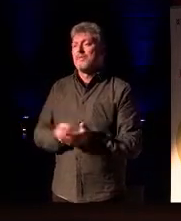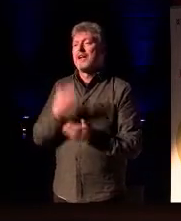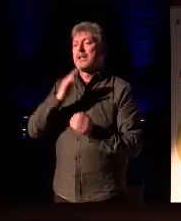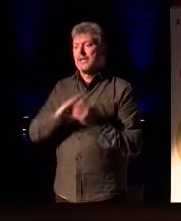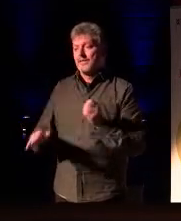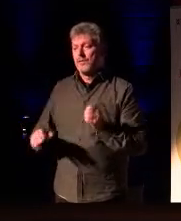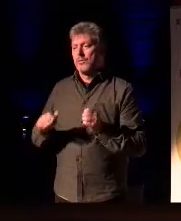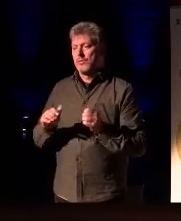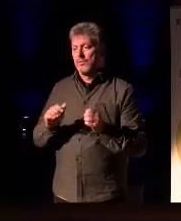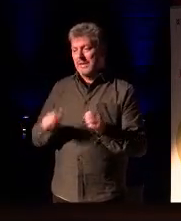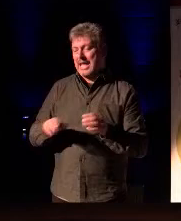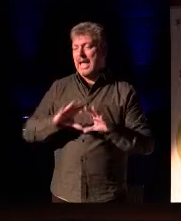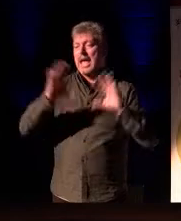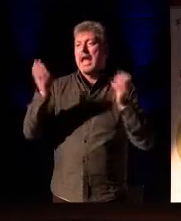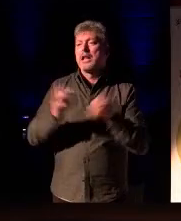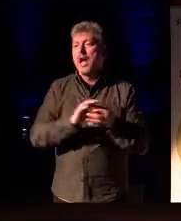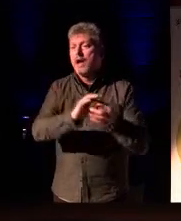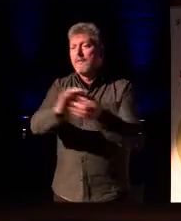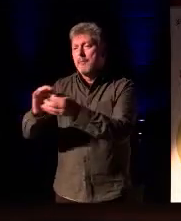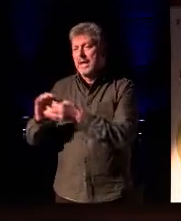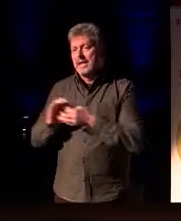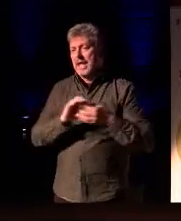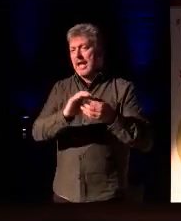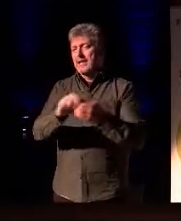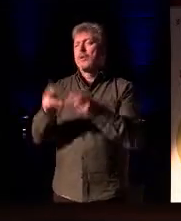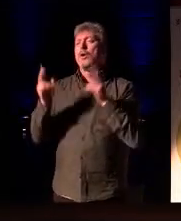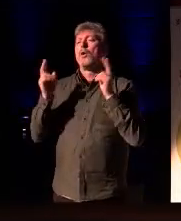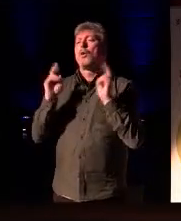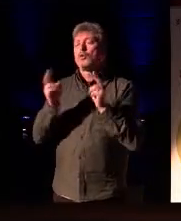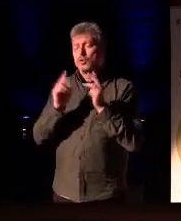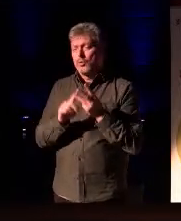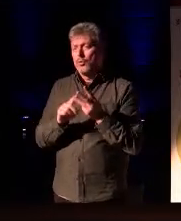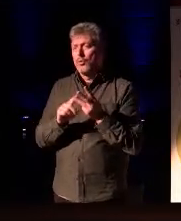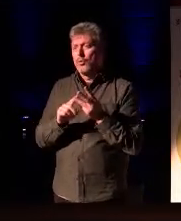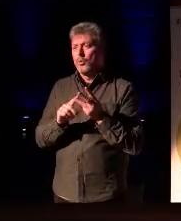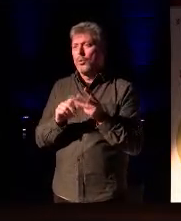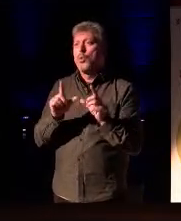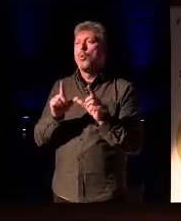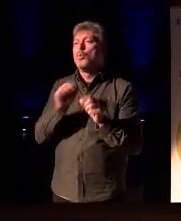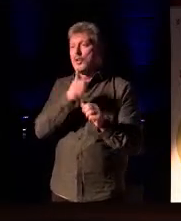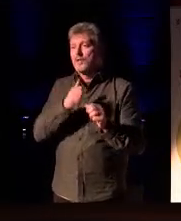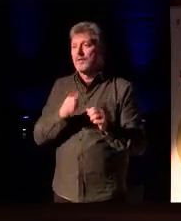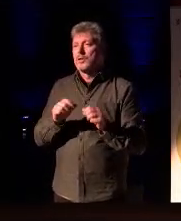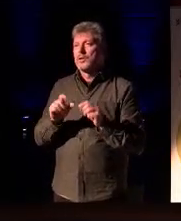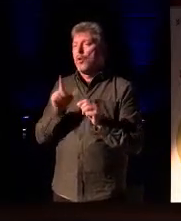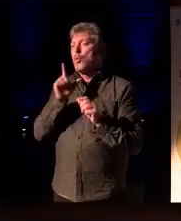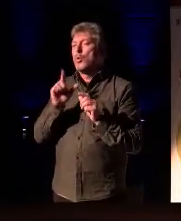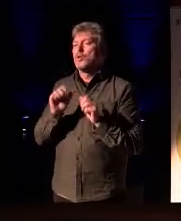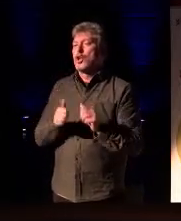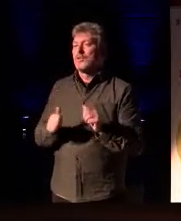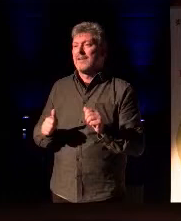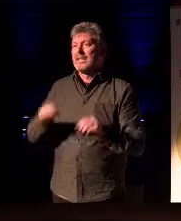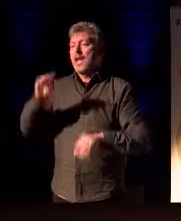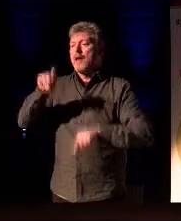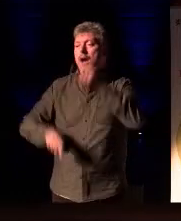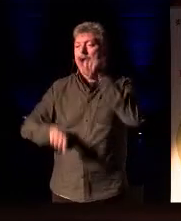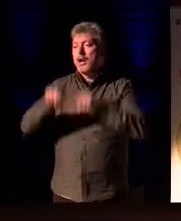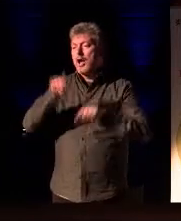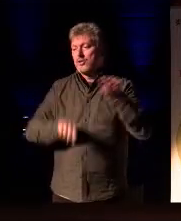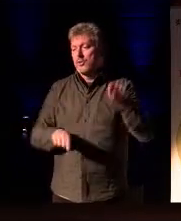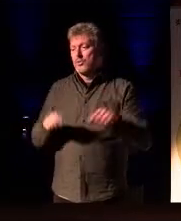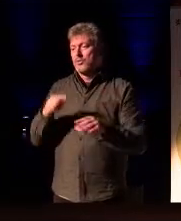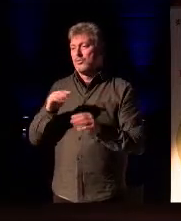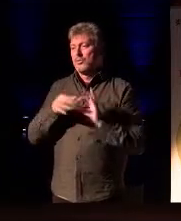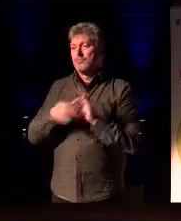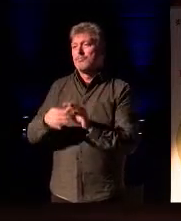I hele familien. Også at vi reduserer unødvendig og uønsket variasjon I kvaliteten på tjenester til